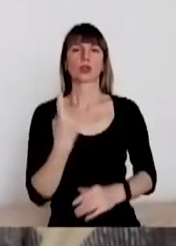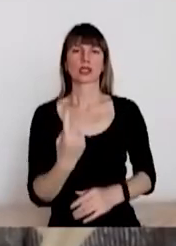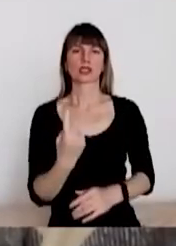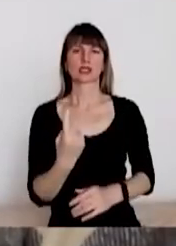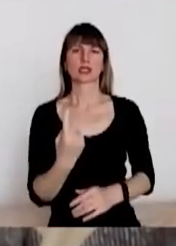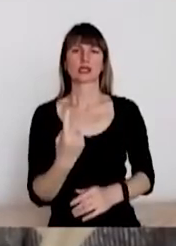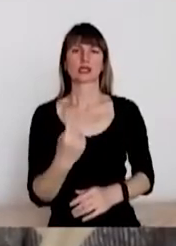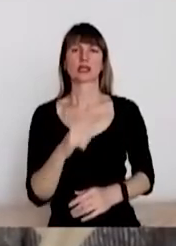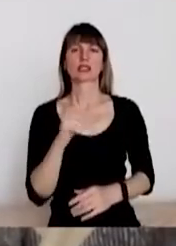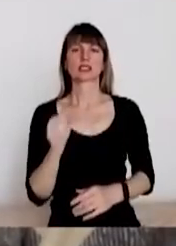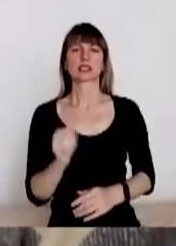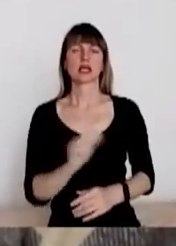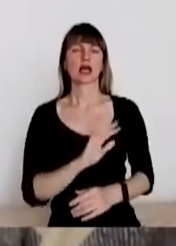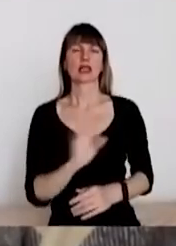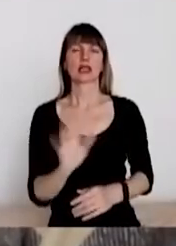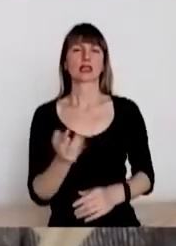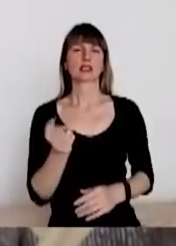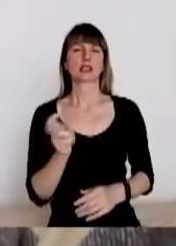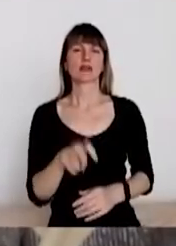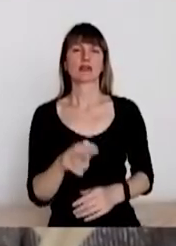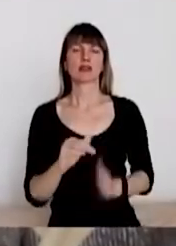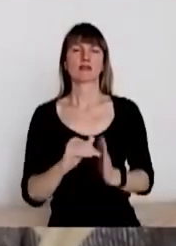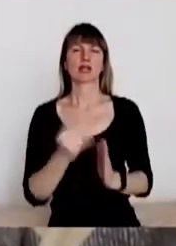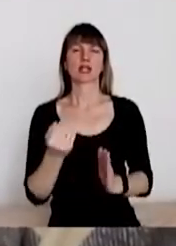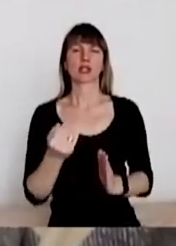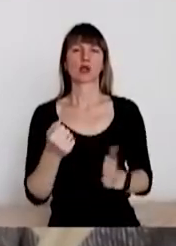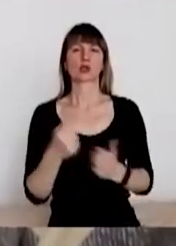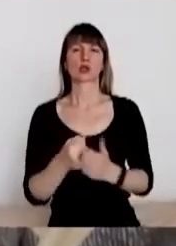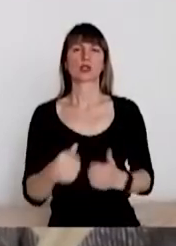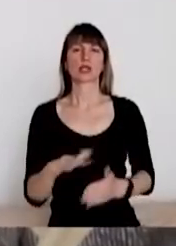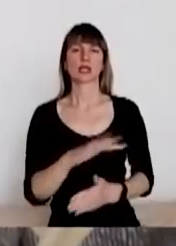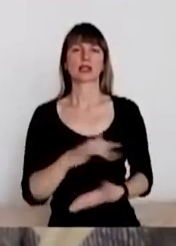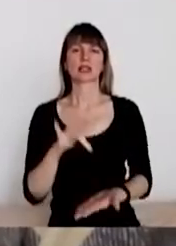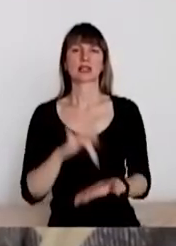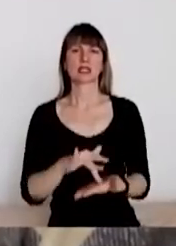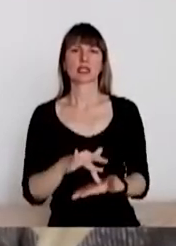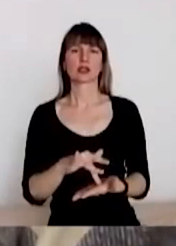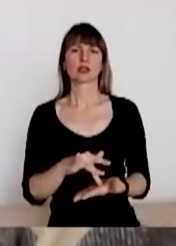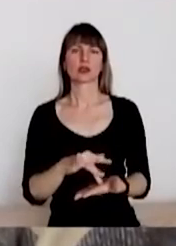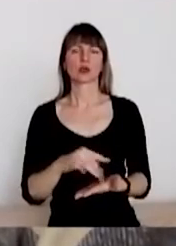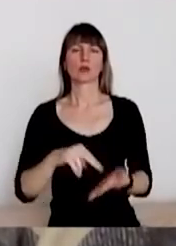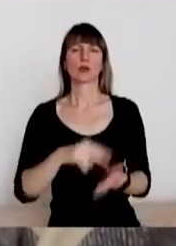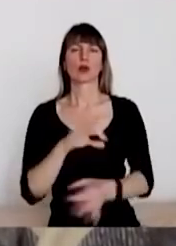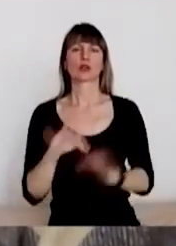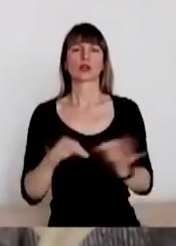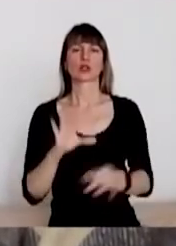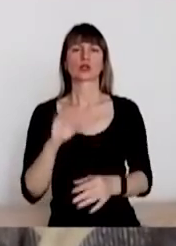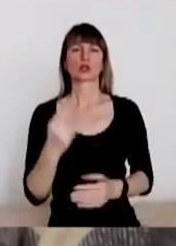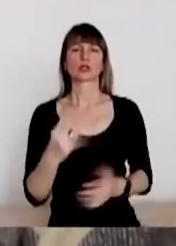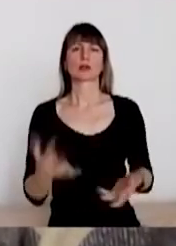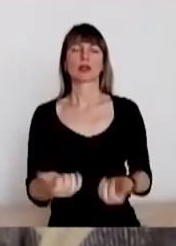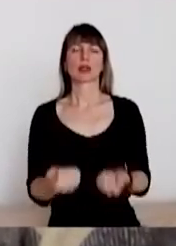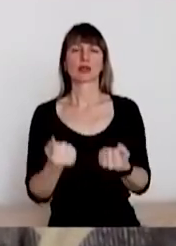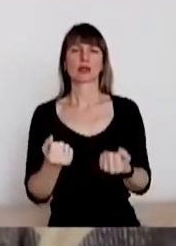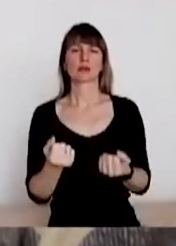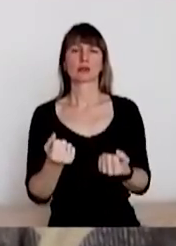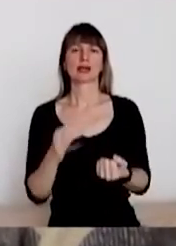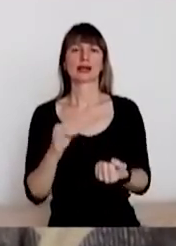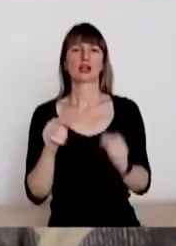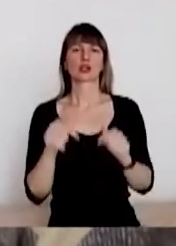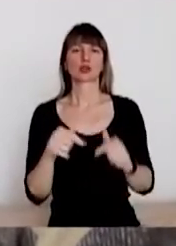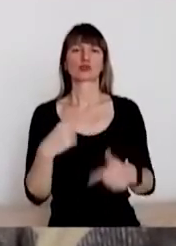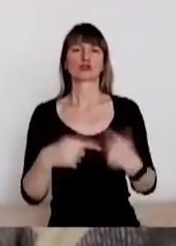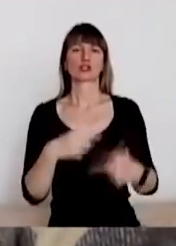за нез'явлення за викликом до територіального центру комплектування та соціальної підтримки. І тут вже